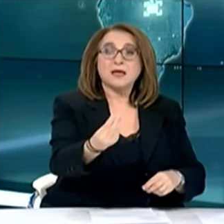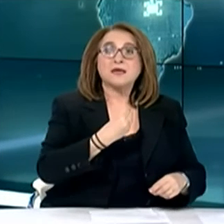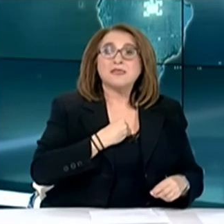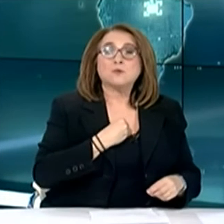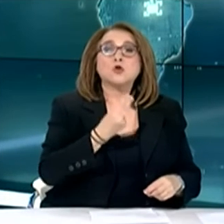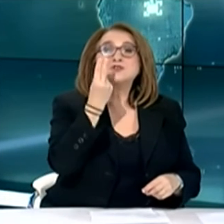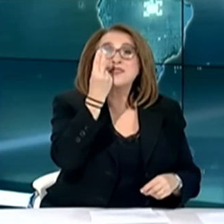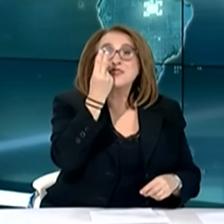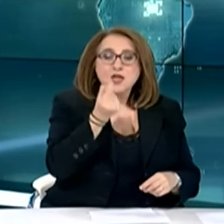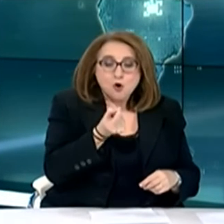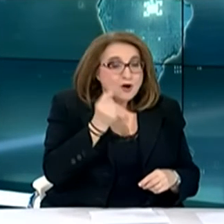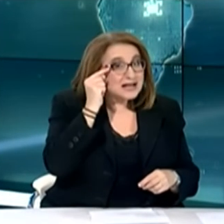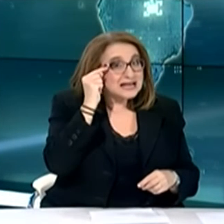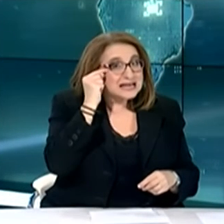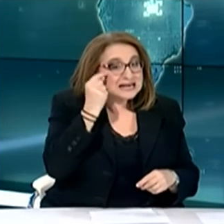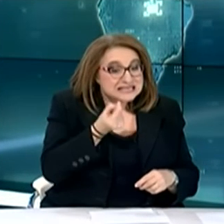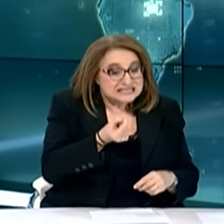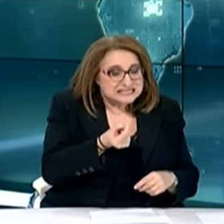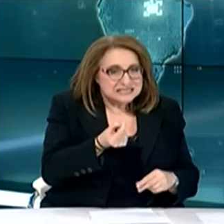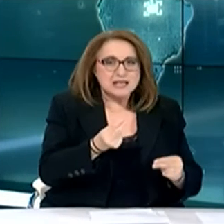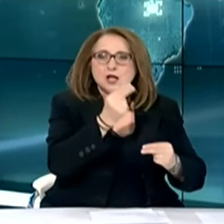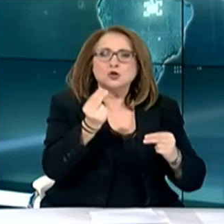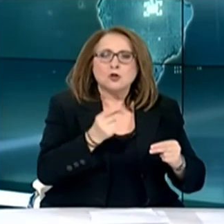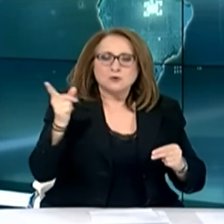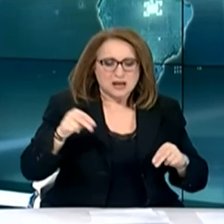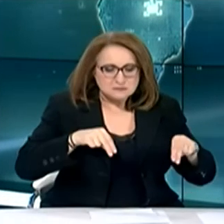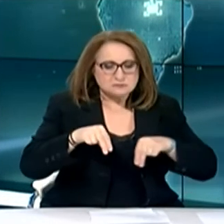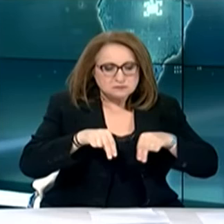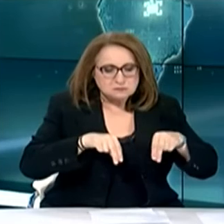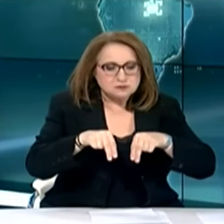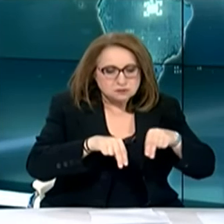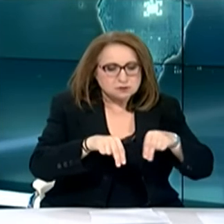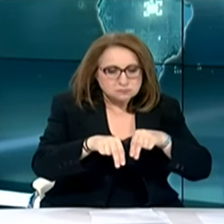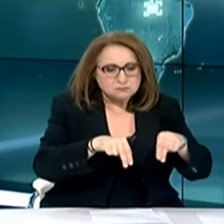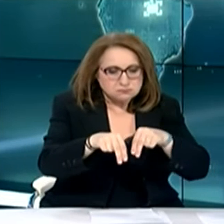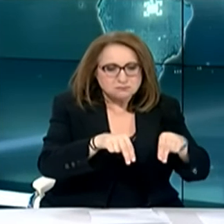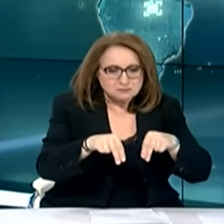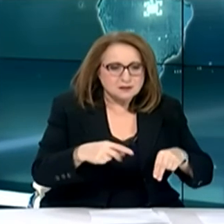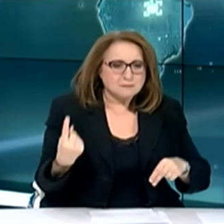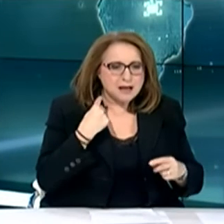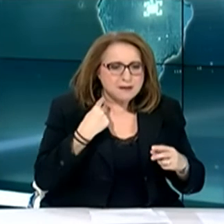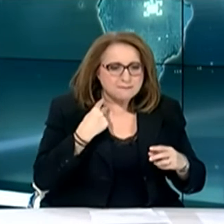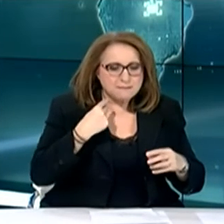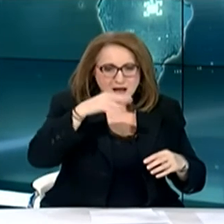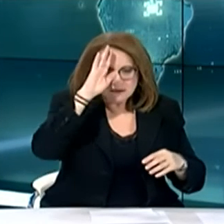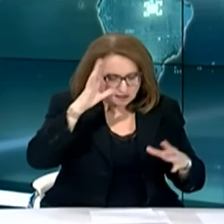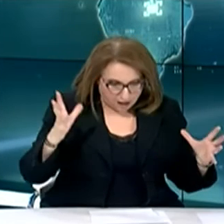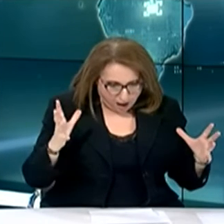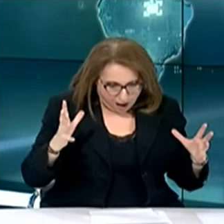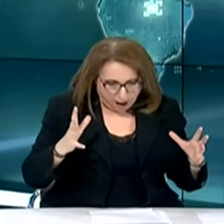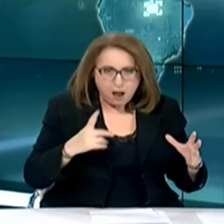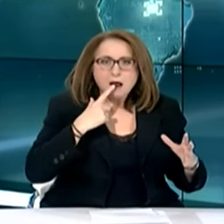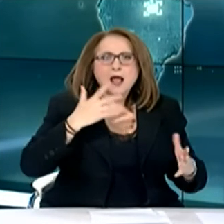έφταναν η παραγωγή της Κίνας δεν ξέρω για πόσα χρόνια, πόσα δισεκατομμύρια τόνοι ρυζιού ήταν. Θέλει λοιπόν να προσέξουμε την εκθετική αύξηση του ιού και